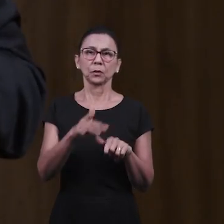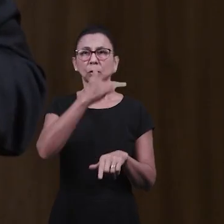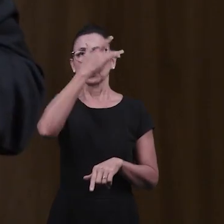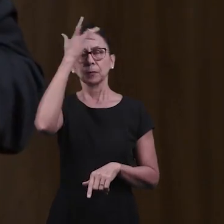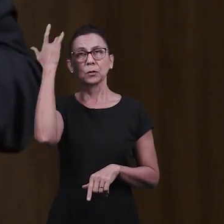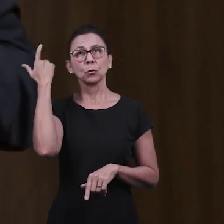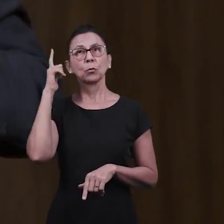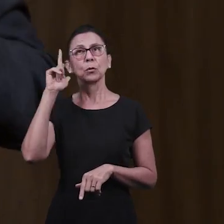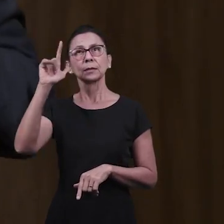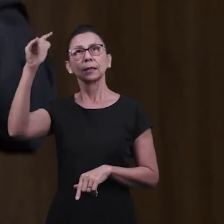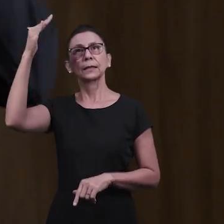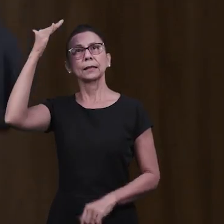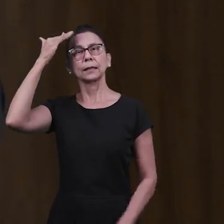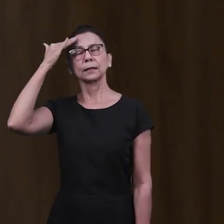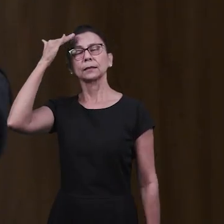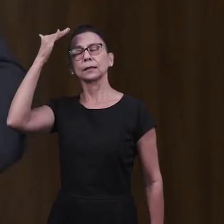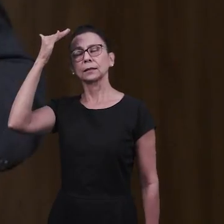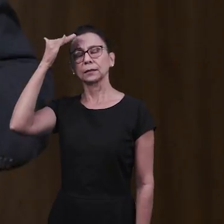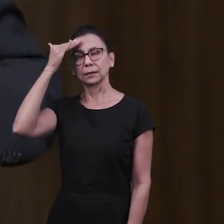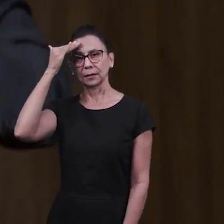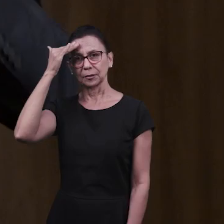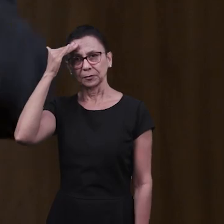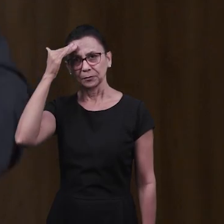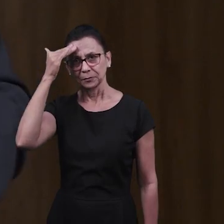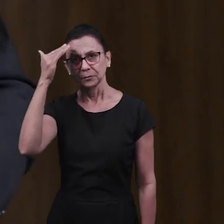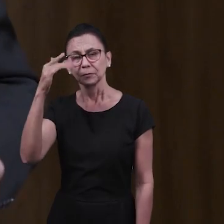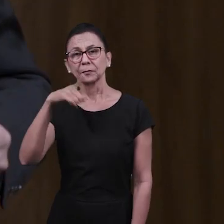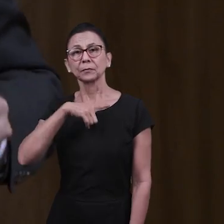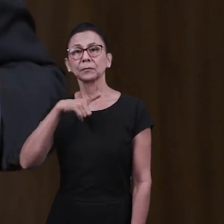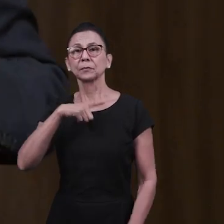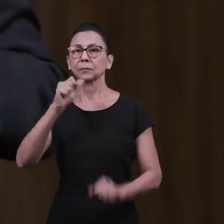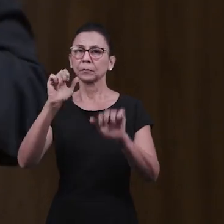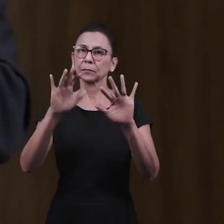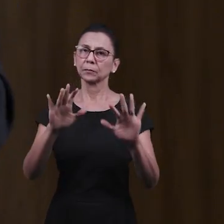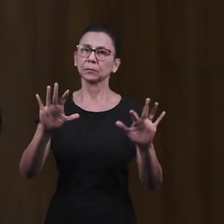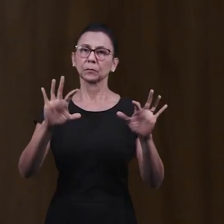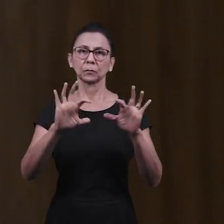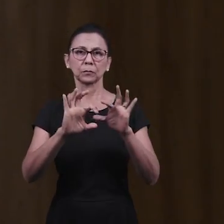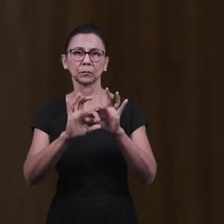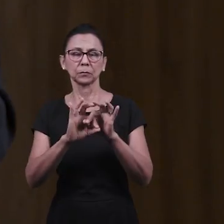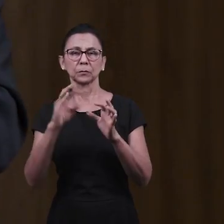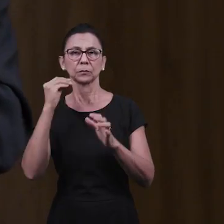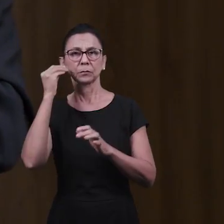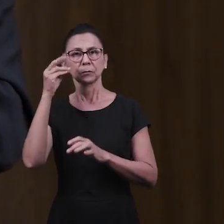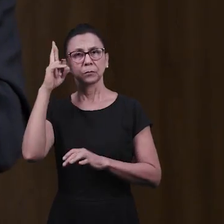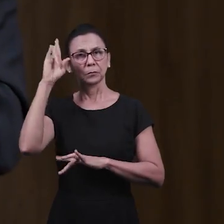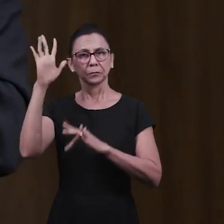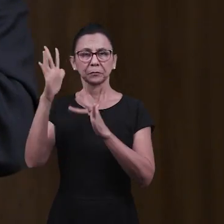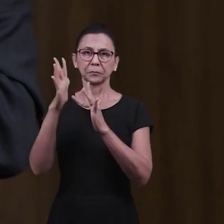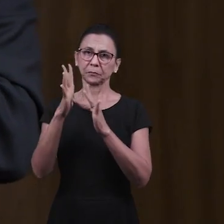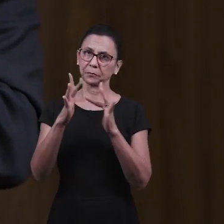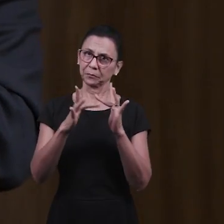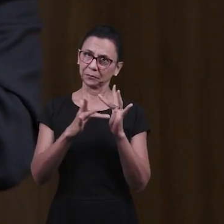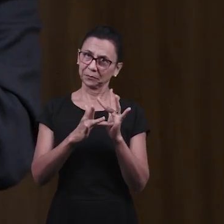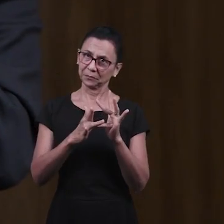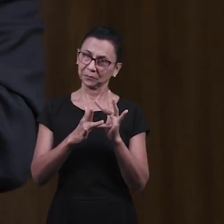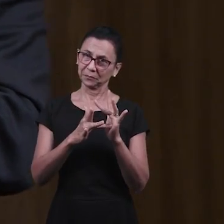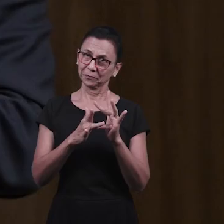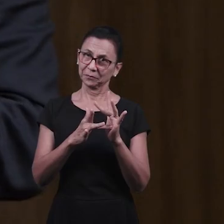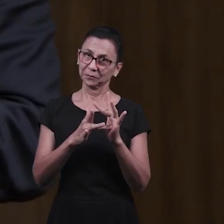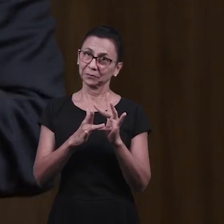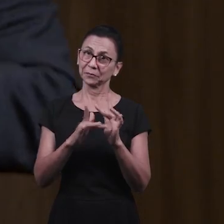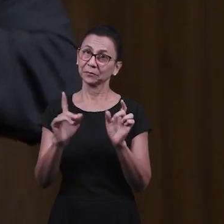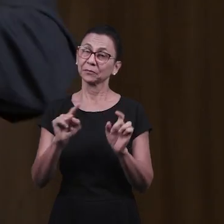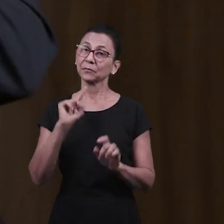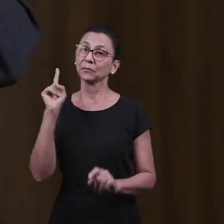arrive, observez bien, à toucher par soi-même, afin qu'on puisse avoir la bénédiction, la communion, l'expérience avec le